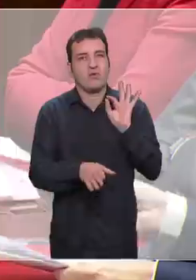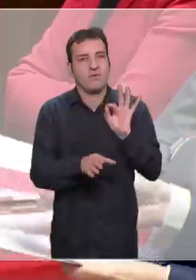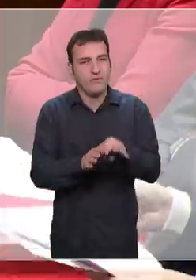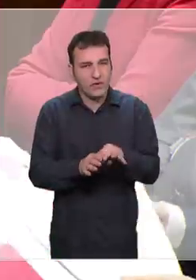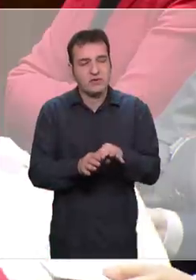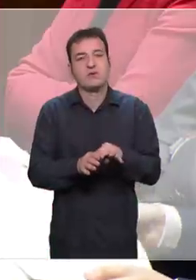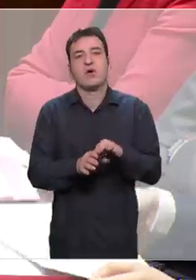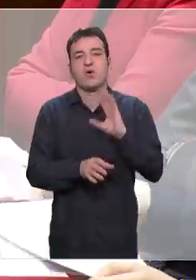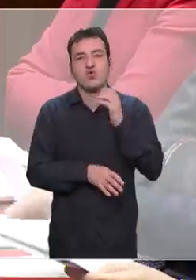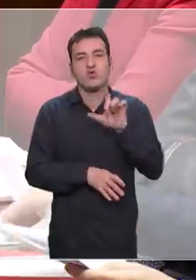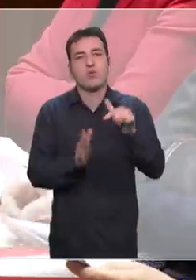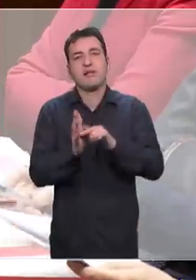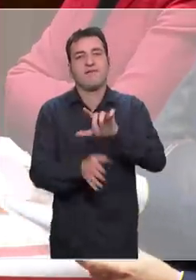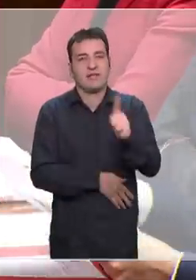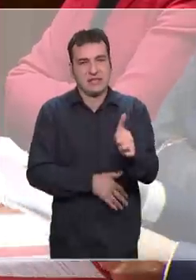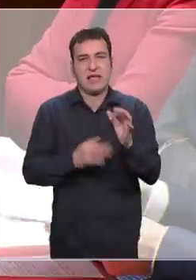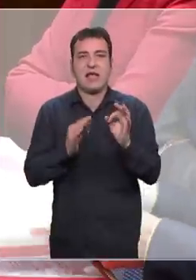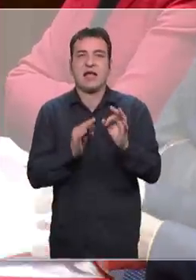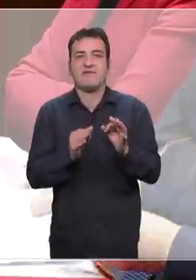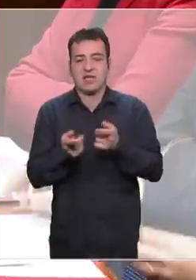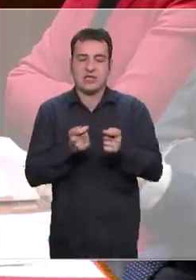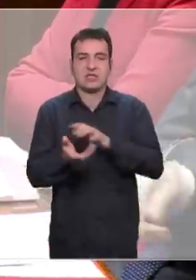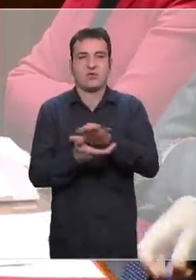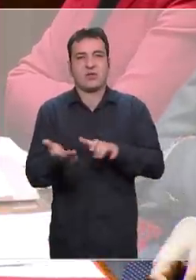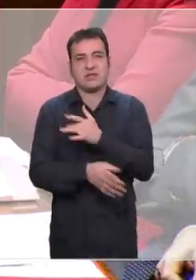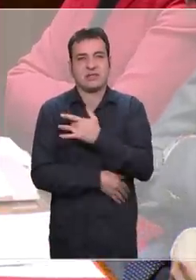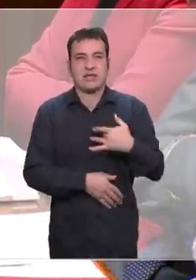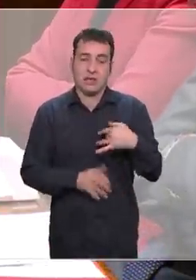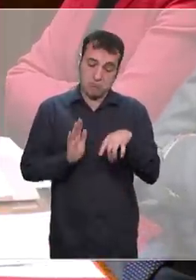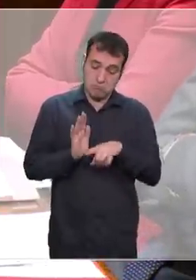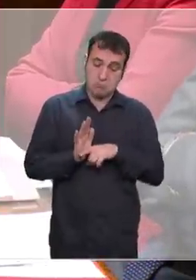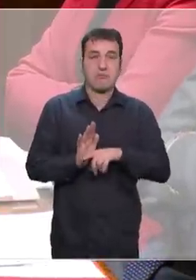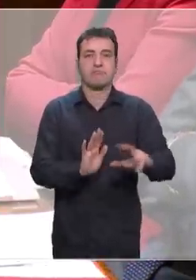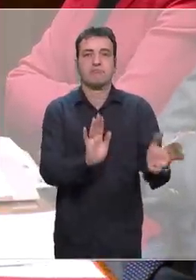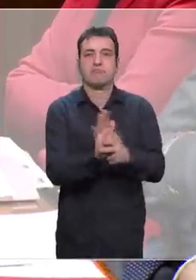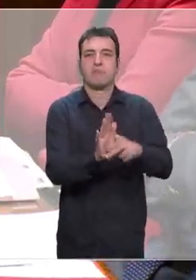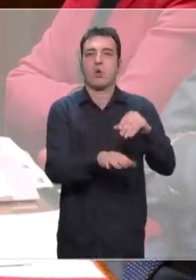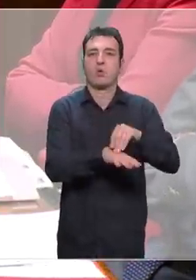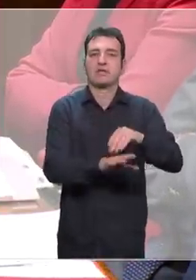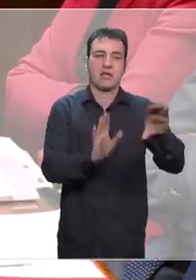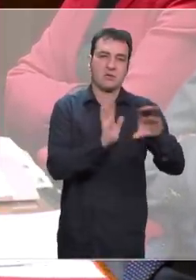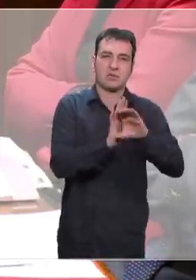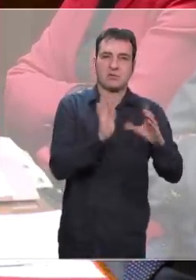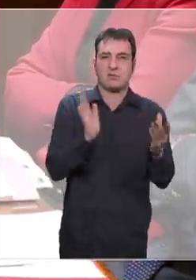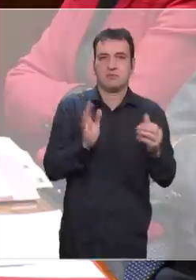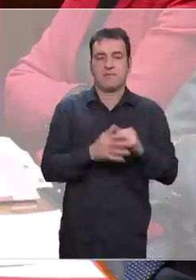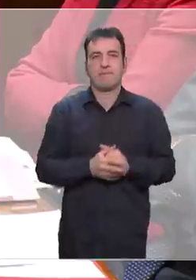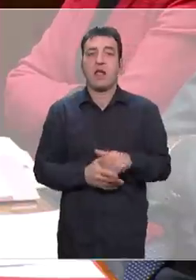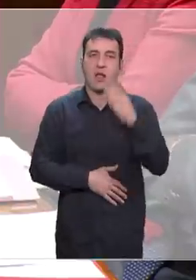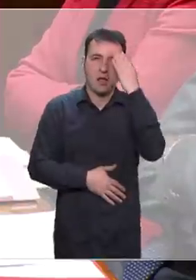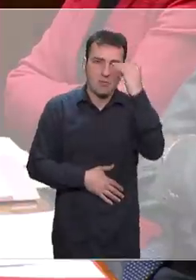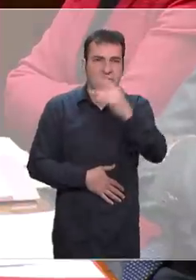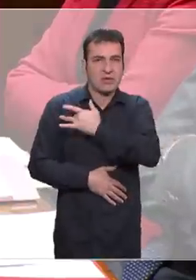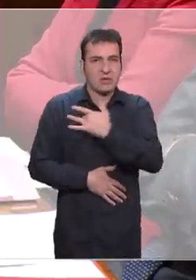relative à la gestion de la crise sanitaire. Ce principe a été validé par le Conseil constitutionnel. Je rappelle également que nos professionnels de